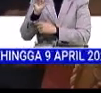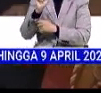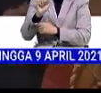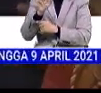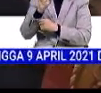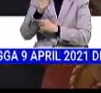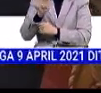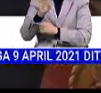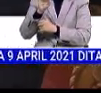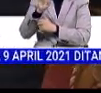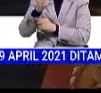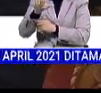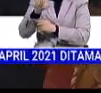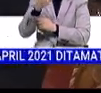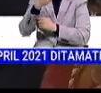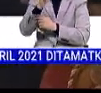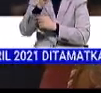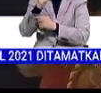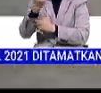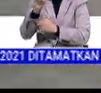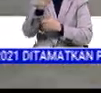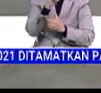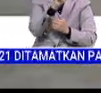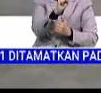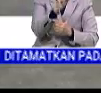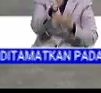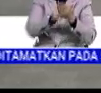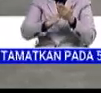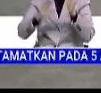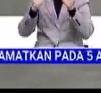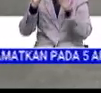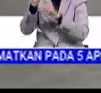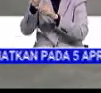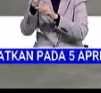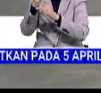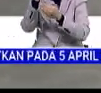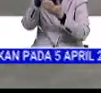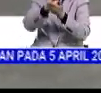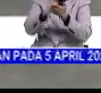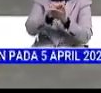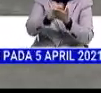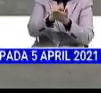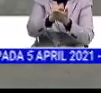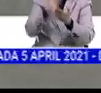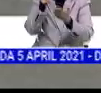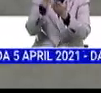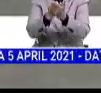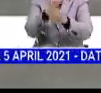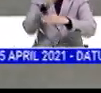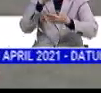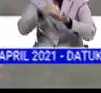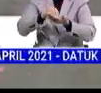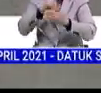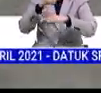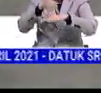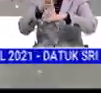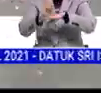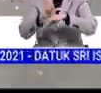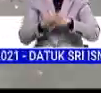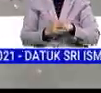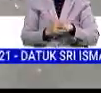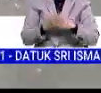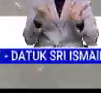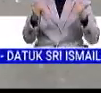selepas merasmikan Seksyen K9 bahagian Bantuan Teknik Jabatan Siasatan Jenayah PDRM di Langkawi. Ditanya mengenai